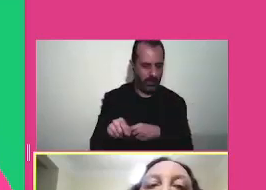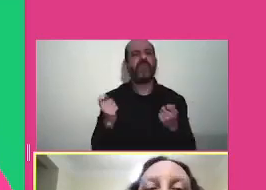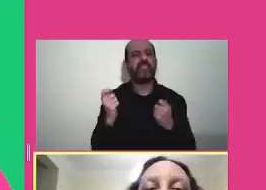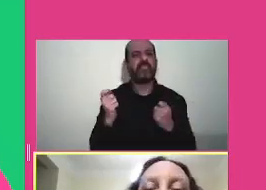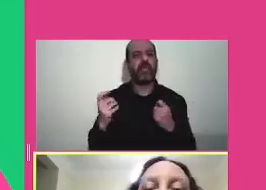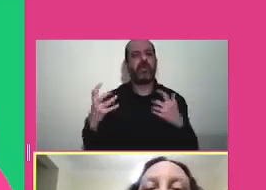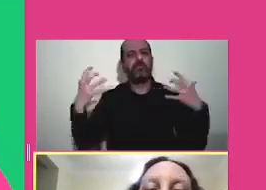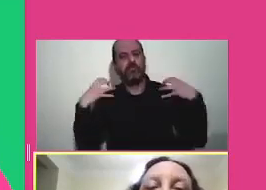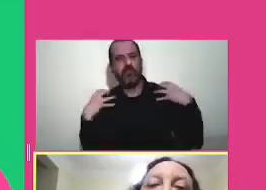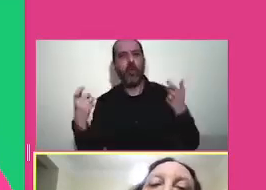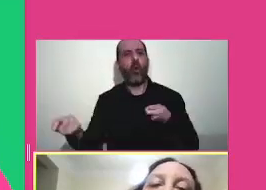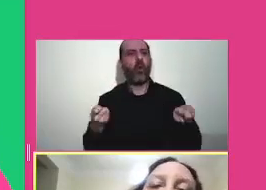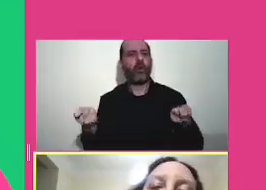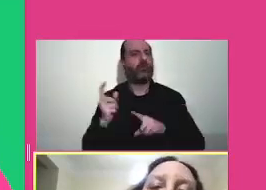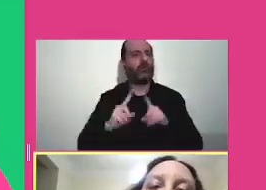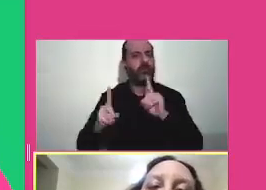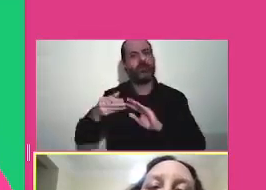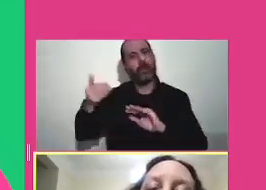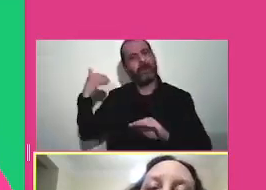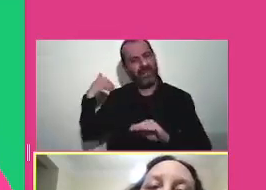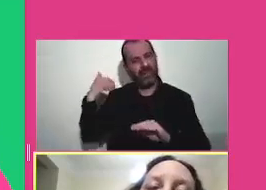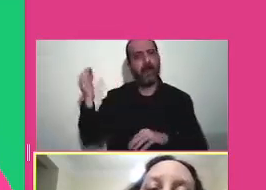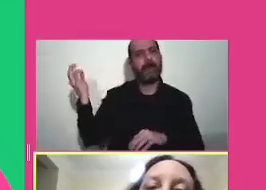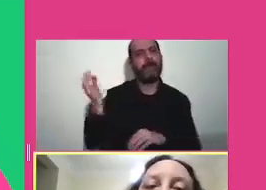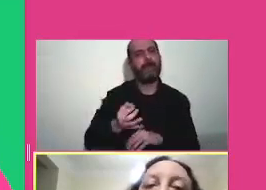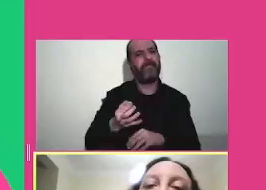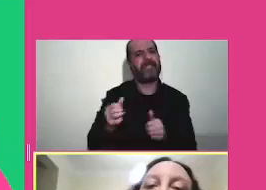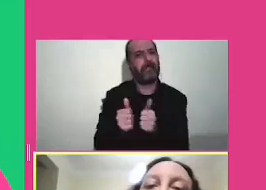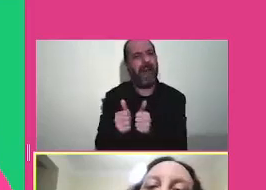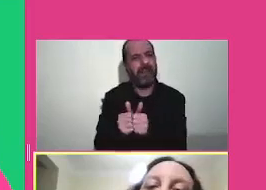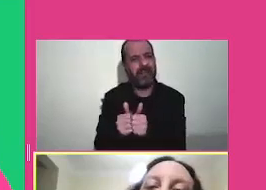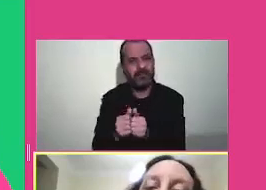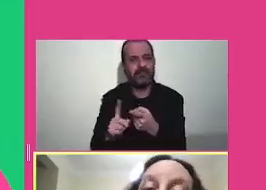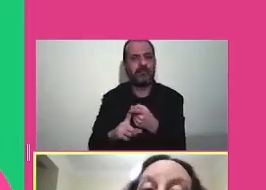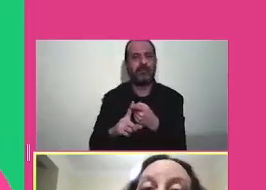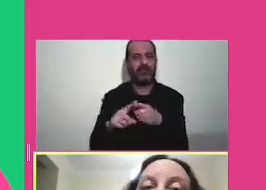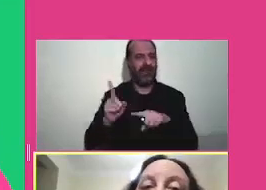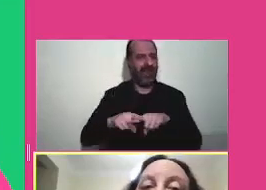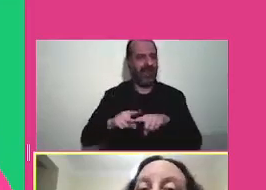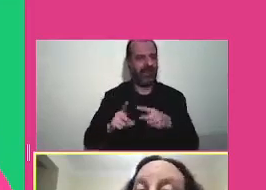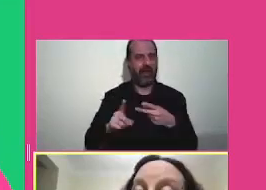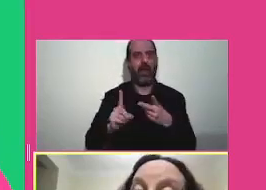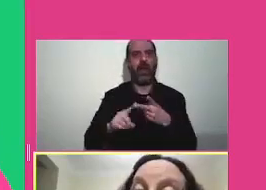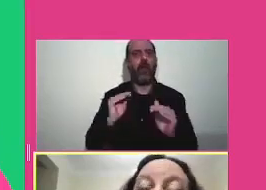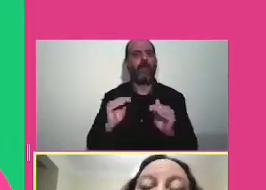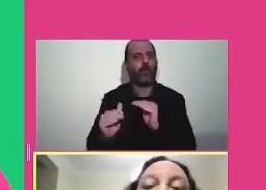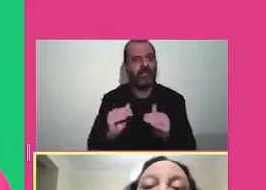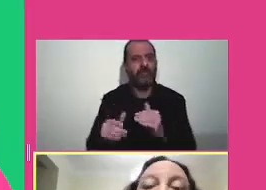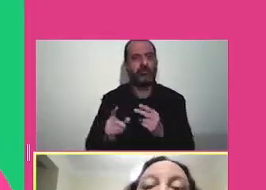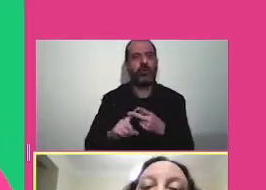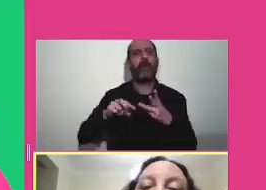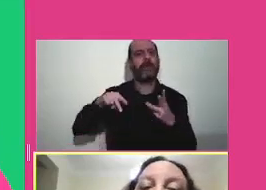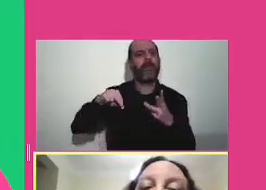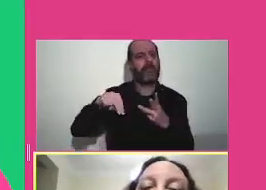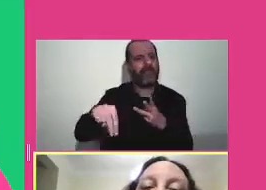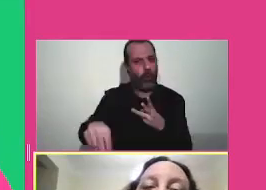που γνωρίσαμε λίγο πριν, δηλαδή τα Best Buddies Ελλάδας, το Φροντίζω και το Περπατώ.